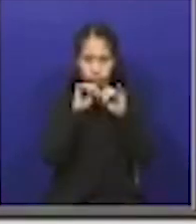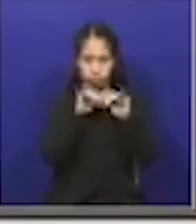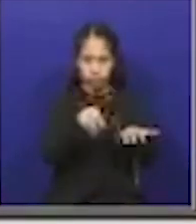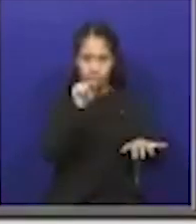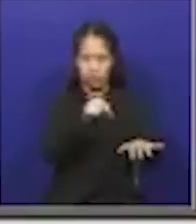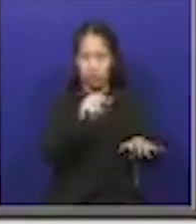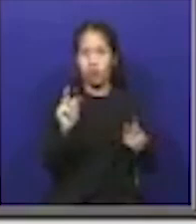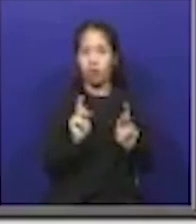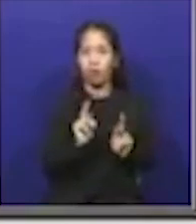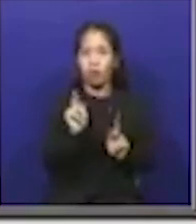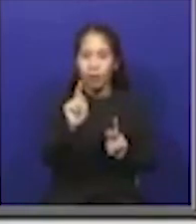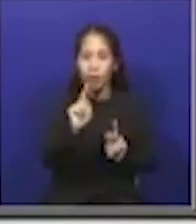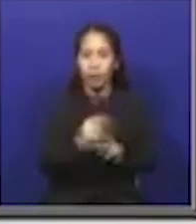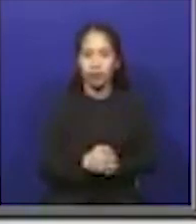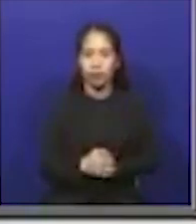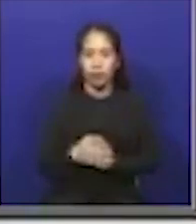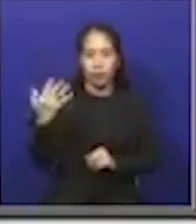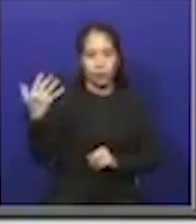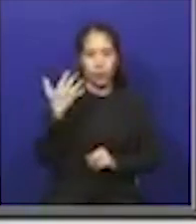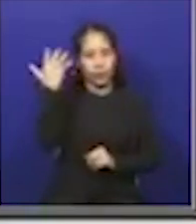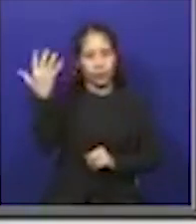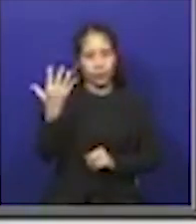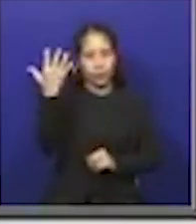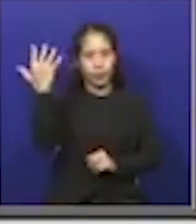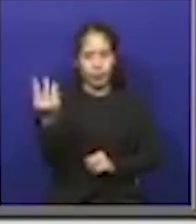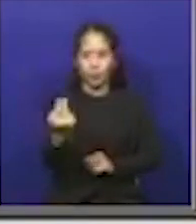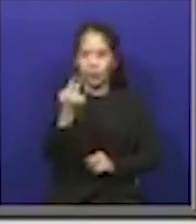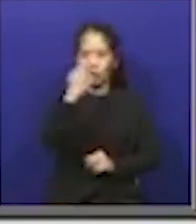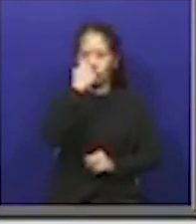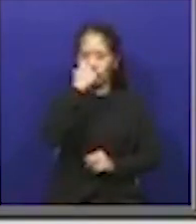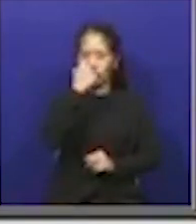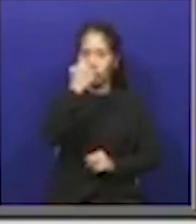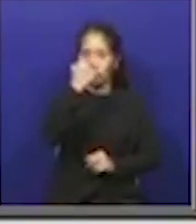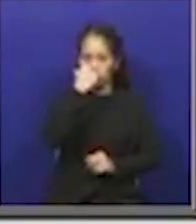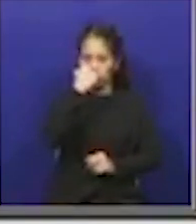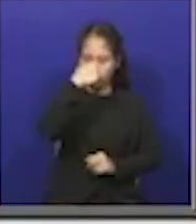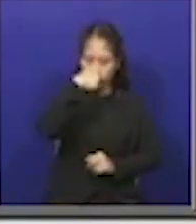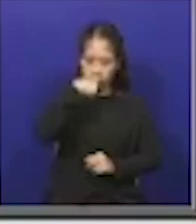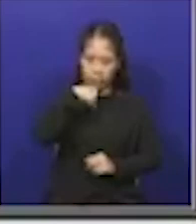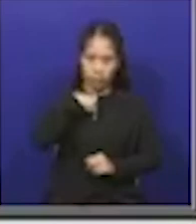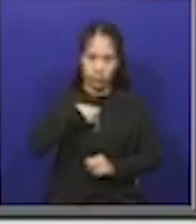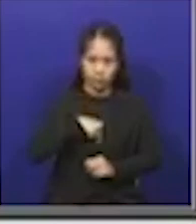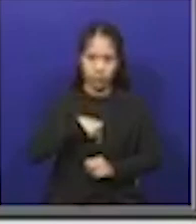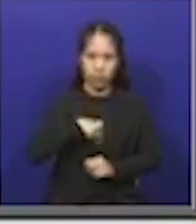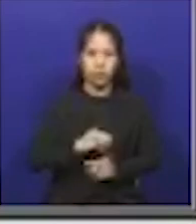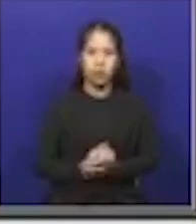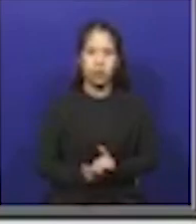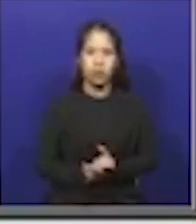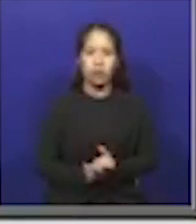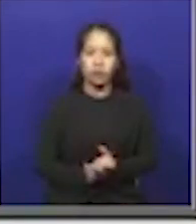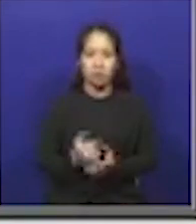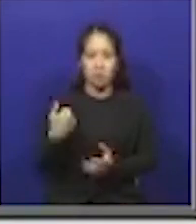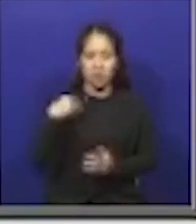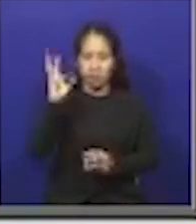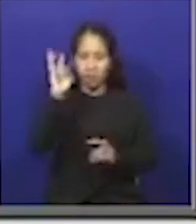ไรฮะแอร์บอนหายใจแล้วก็เชื้อไวรัสรอยอยู่ในอาก